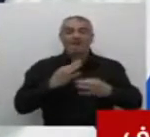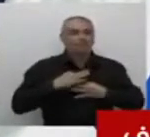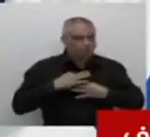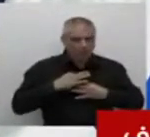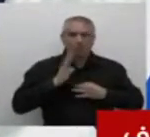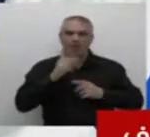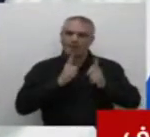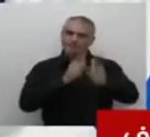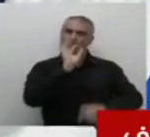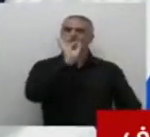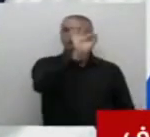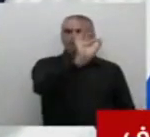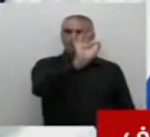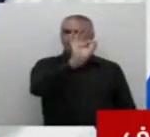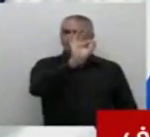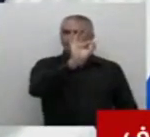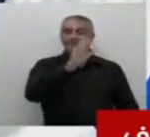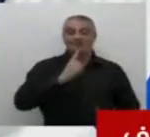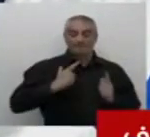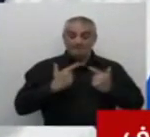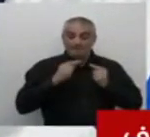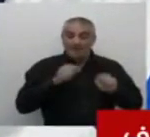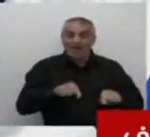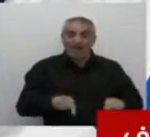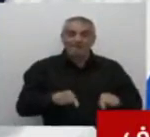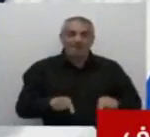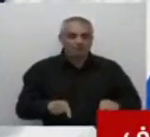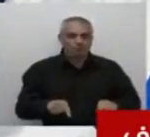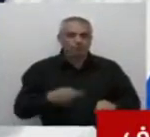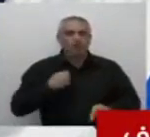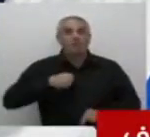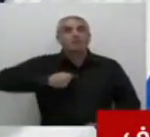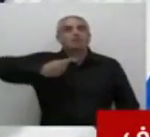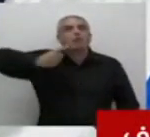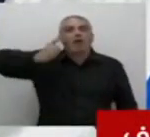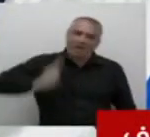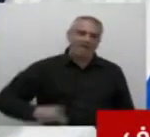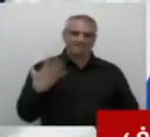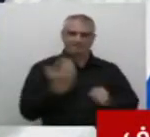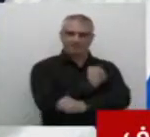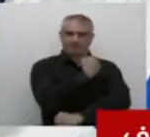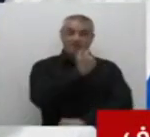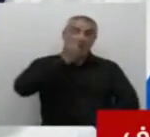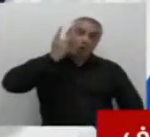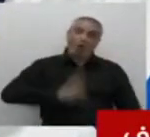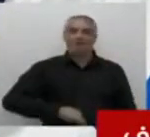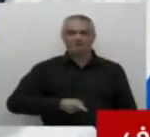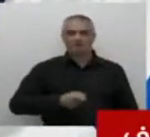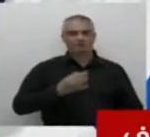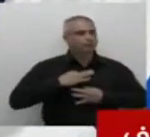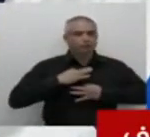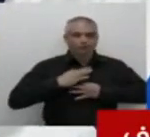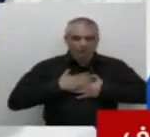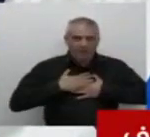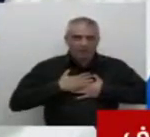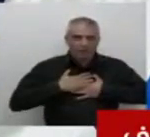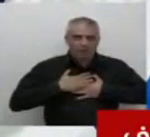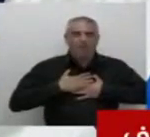الرؤساء لا تخضعوا لهذا الضغط ف حربنا هي حربكم وفي هذه الحرب علينا ان ننتصر من